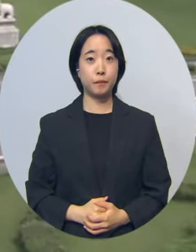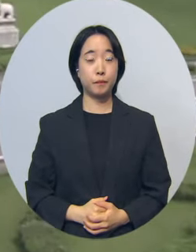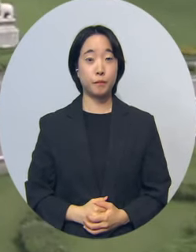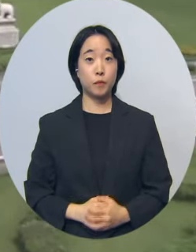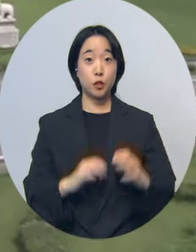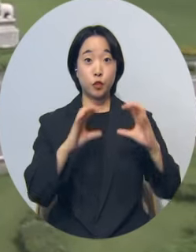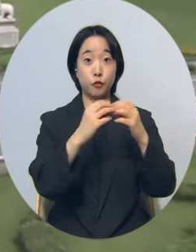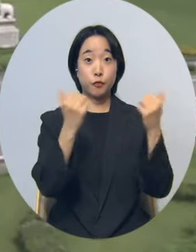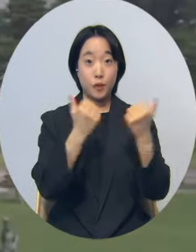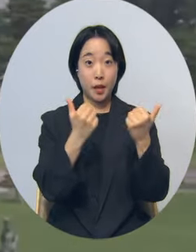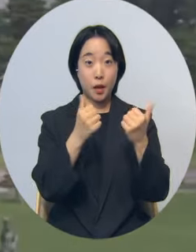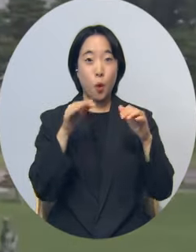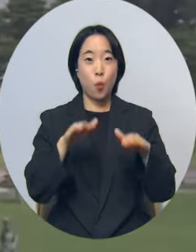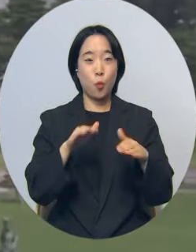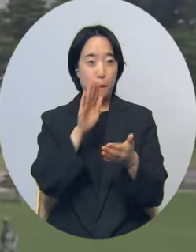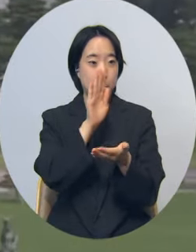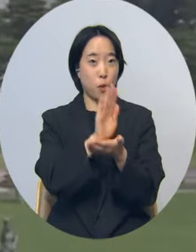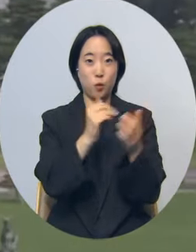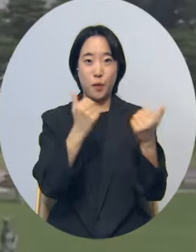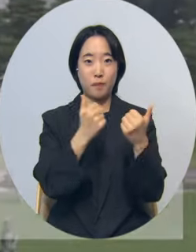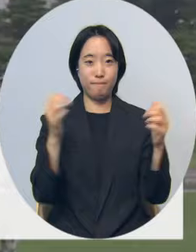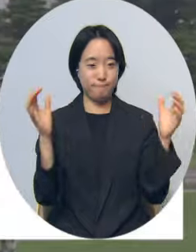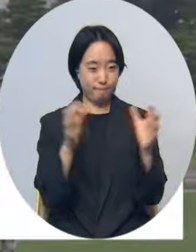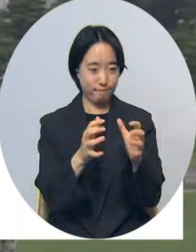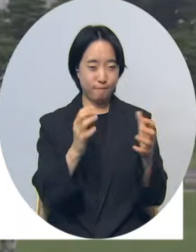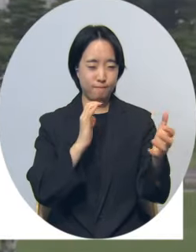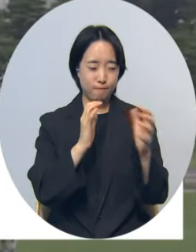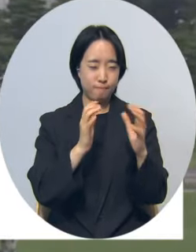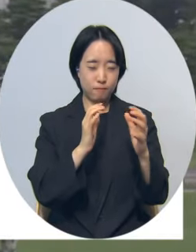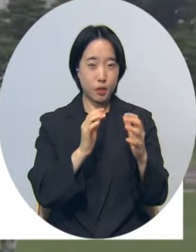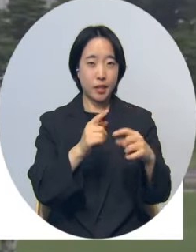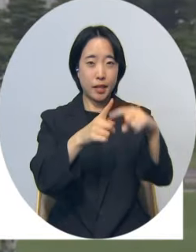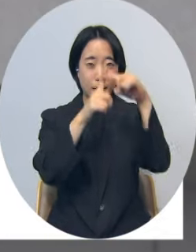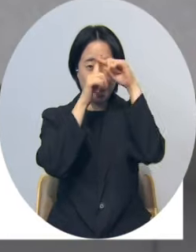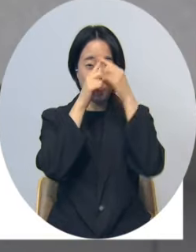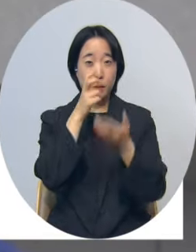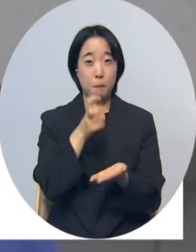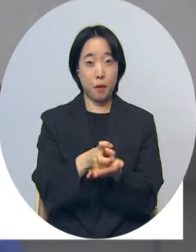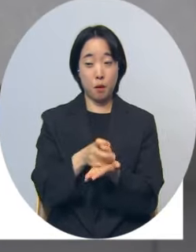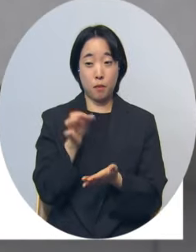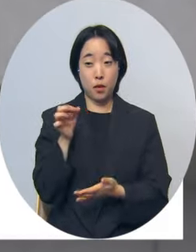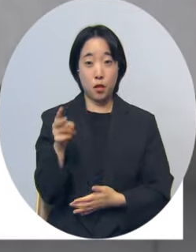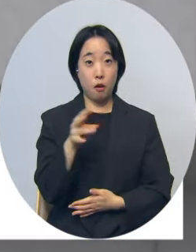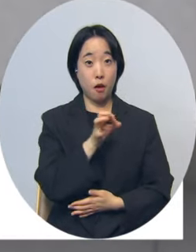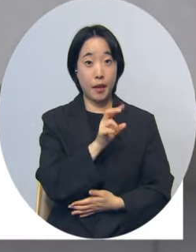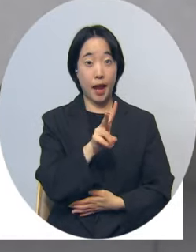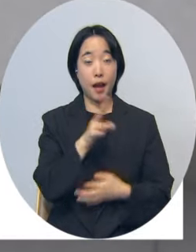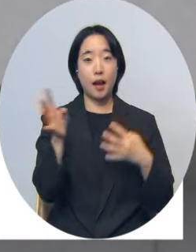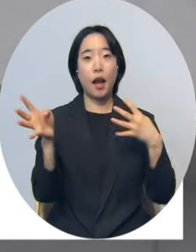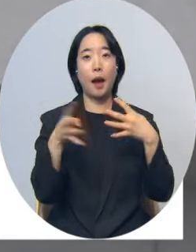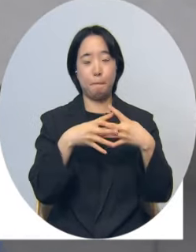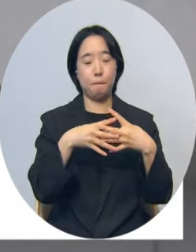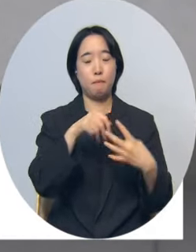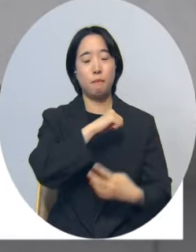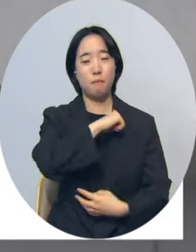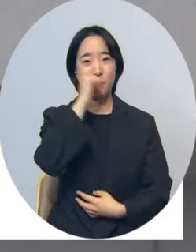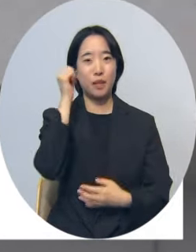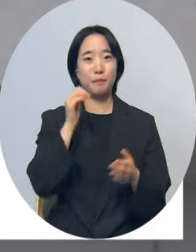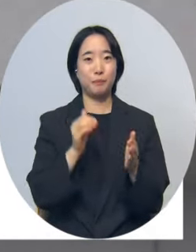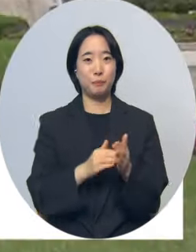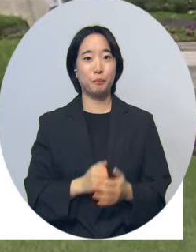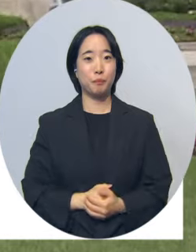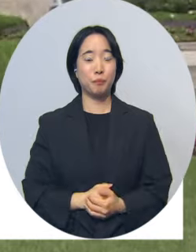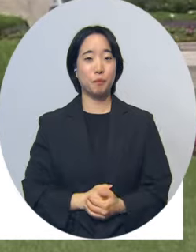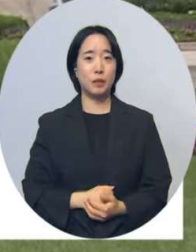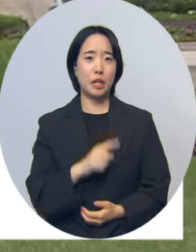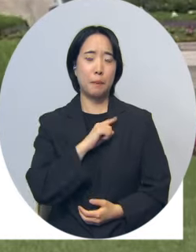국회가 본회의를 열어 쟁점 법안인 간호법 제정안을 여야 합의로 통과시켰습니다. 이른바 PA 간호사라